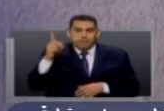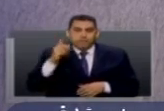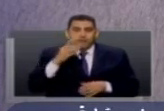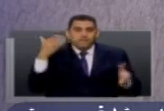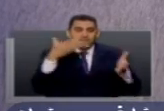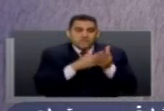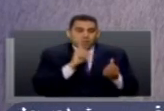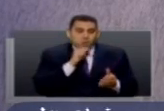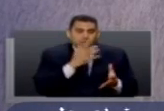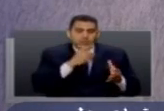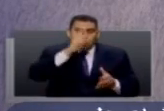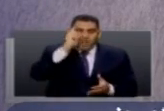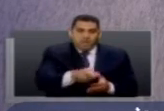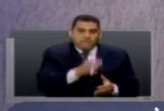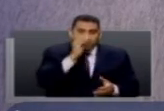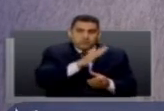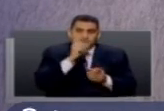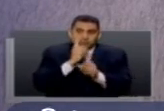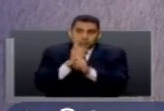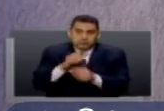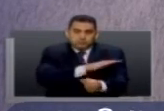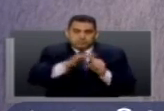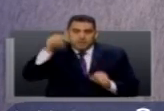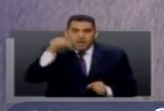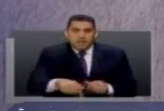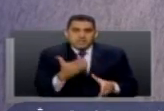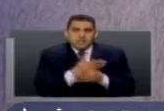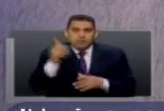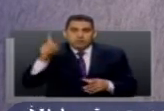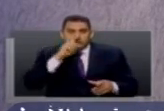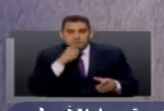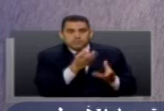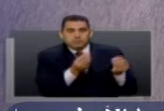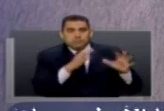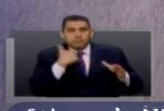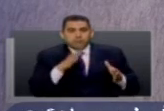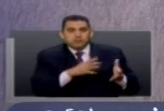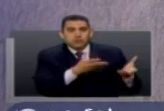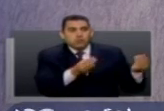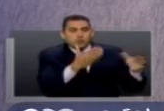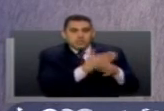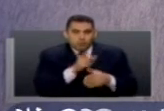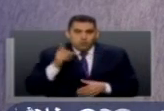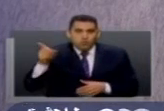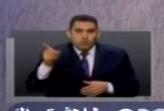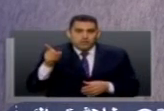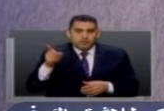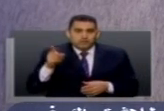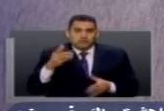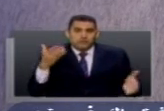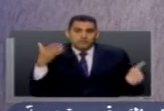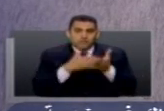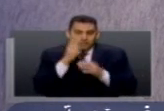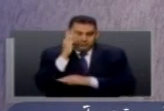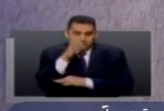بقتله اذا ظفر به تسبب في هذه المجزره تسبب في هذه الكارثه ثم كان احد الذين رتبوا